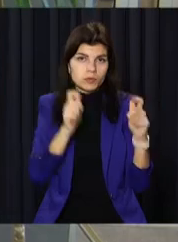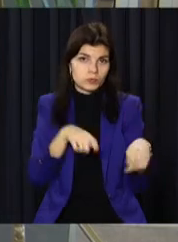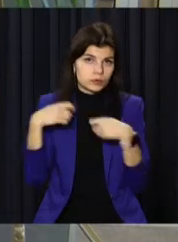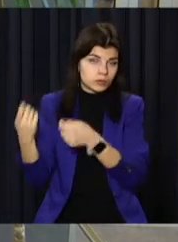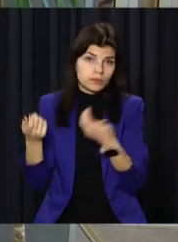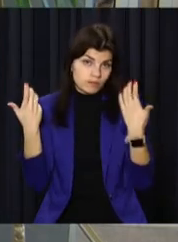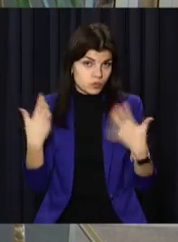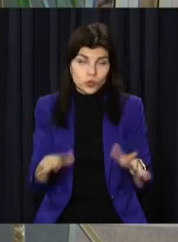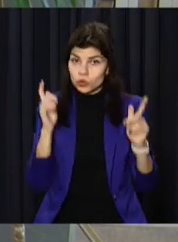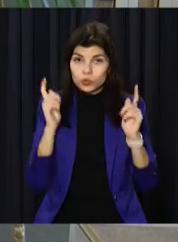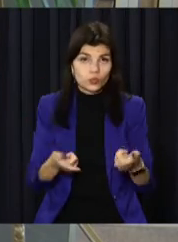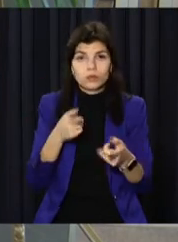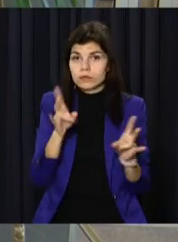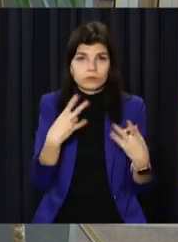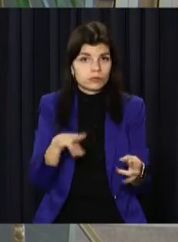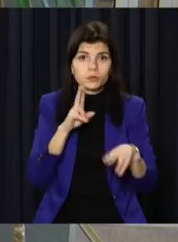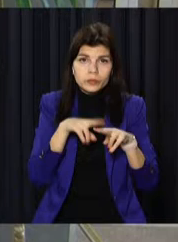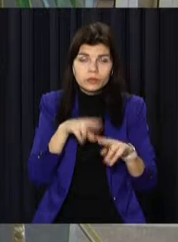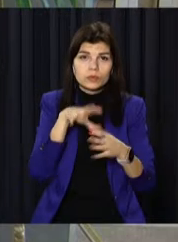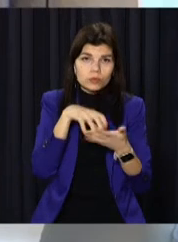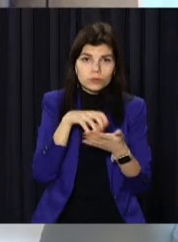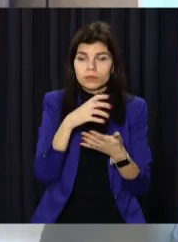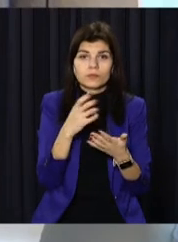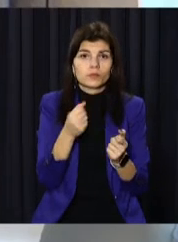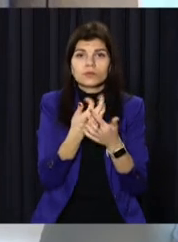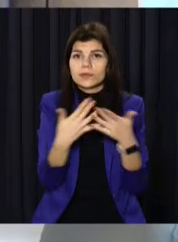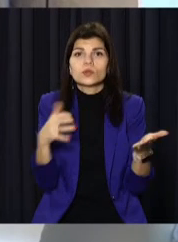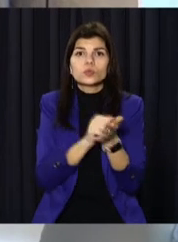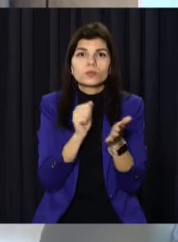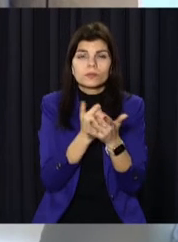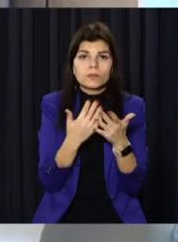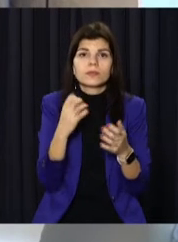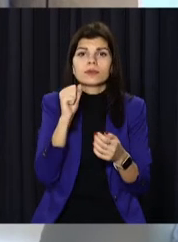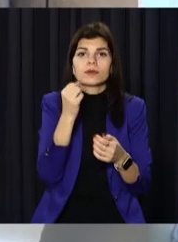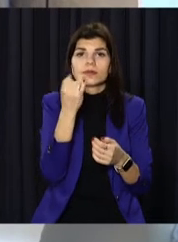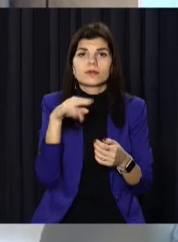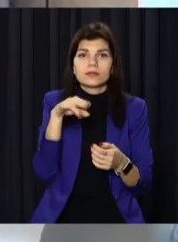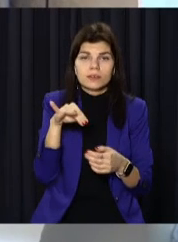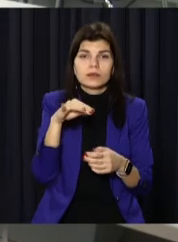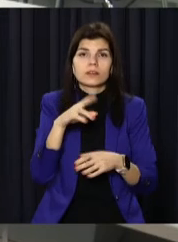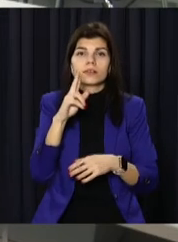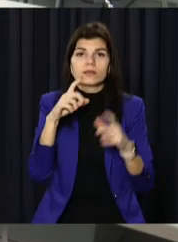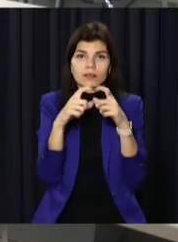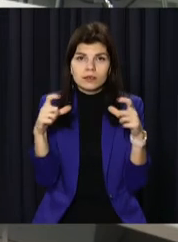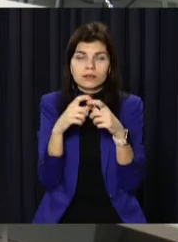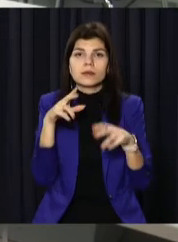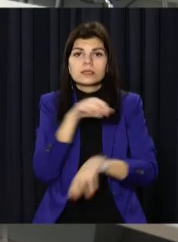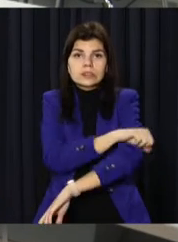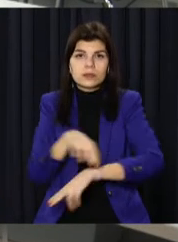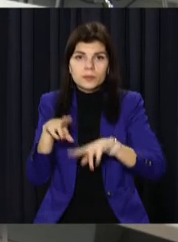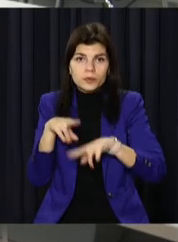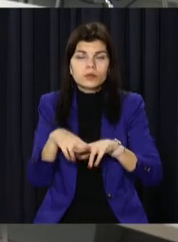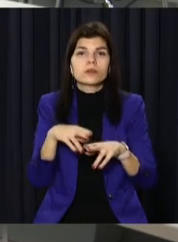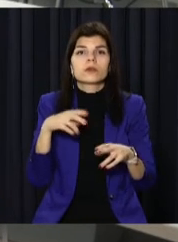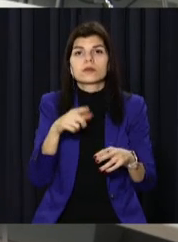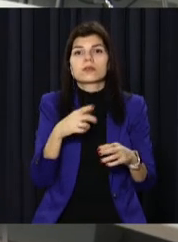його адміністратору. Поділитися можна й іншими цифровими документами – ID-карткою, закордонною паспортом, номером